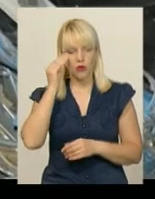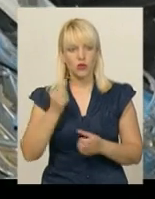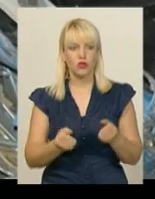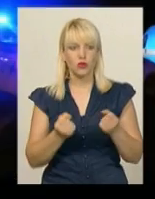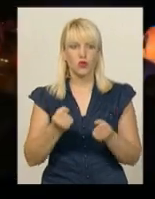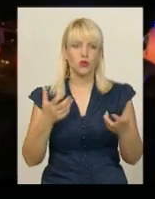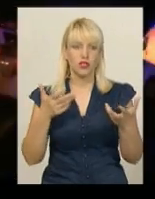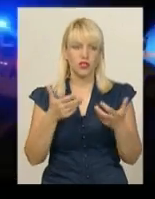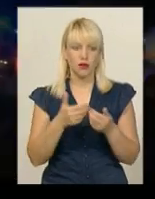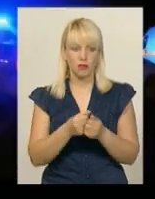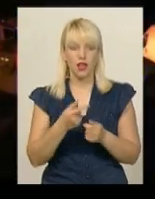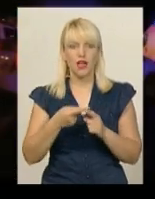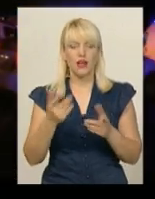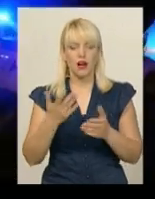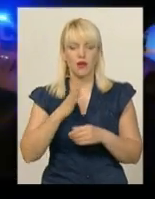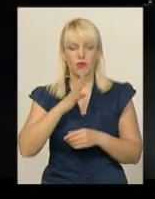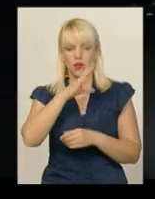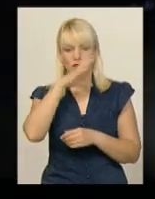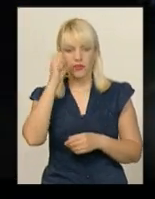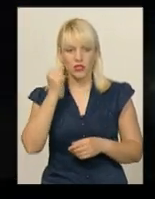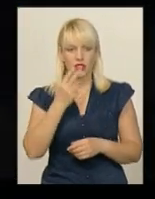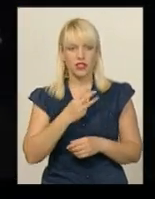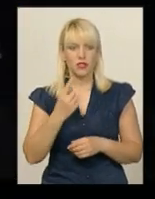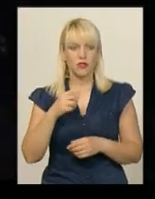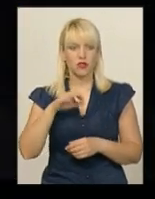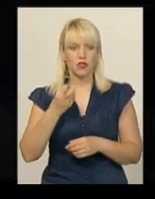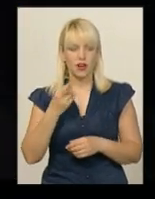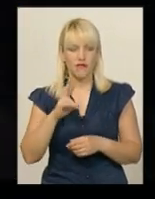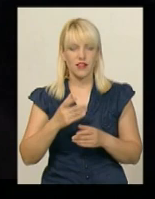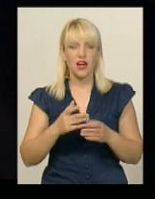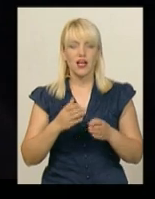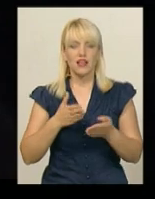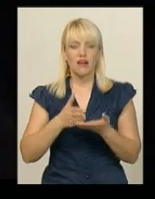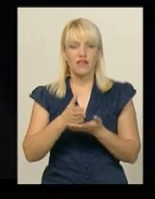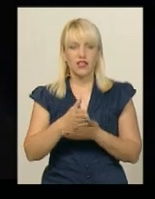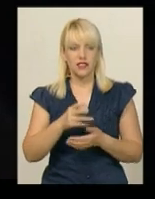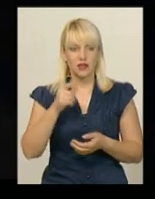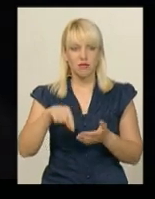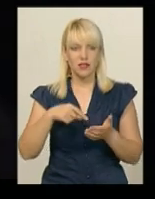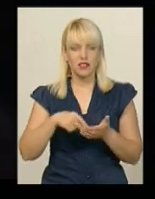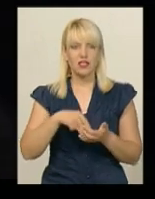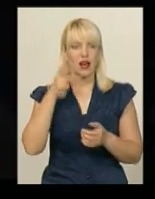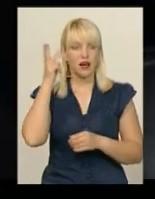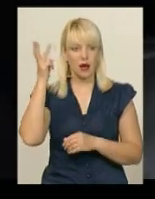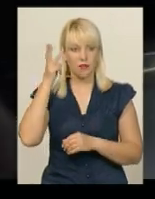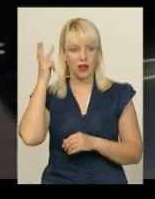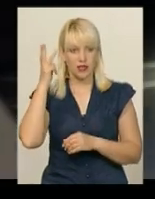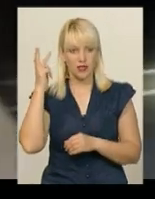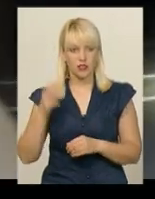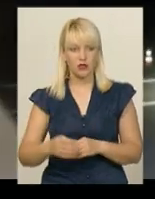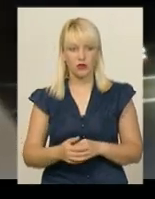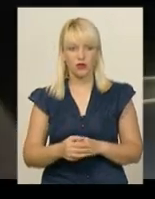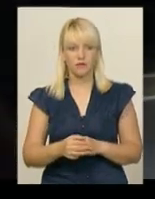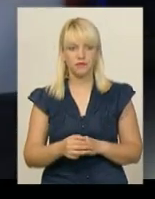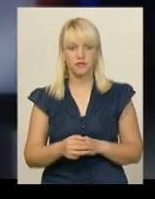ніч на 30 травня на виїзді з Хмельницького. Обвинувачення висунули за частиною 3 статті 286 Кримінального